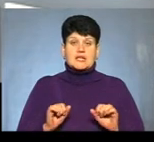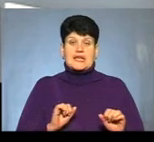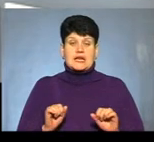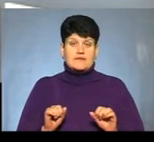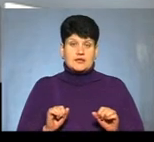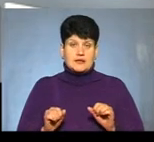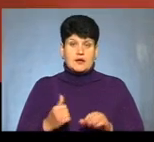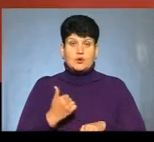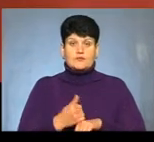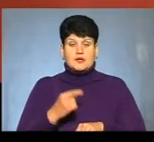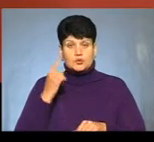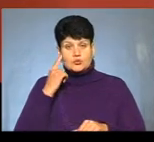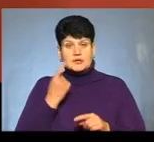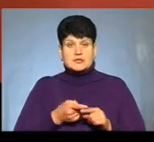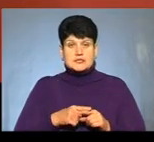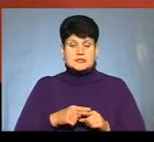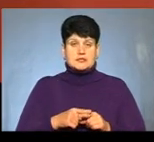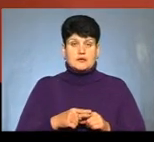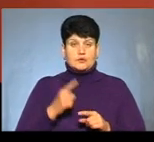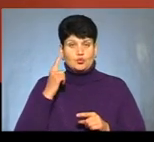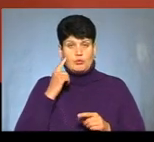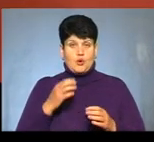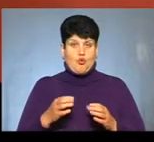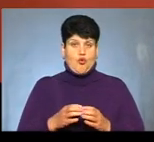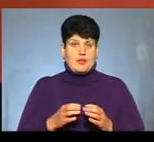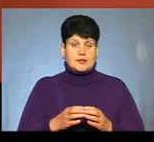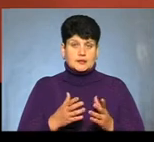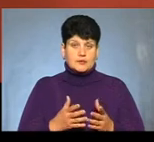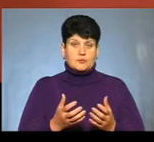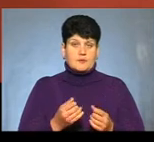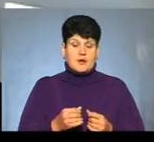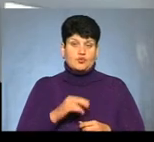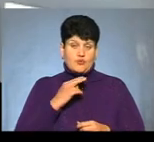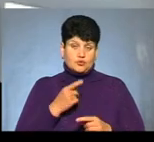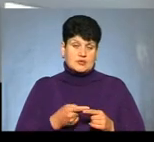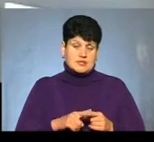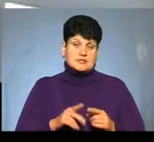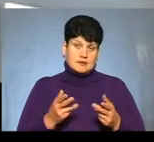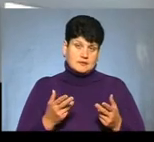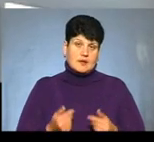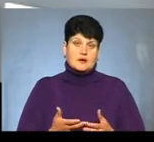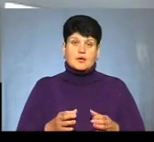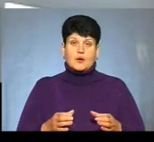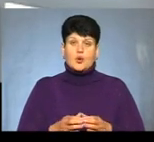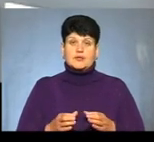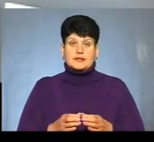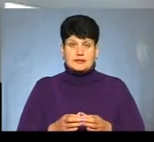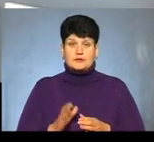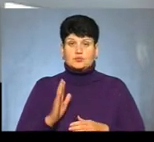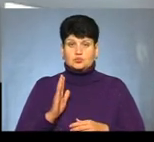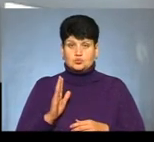комісії вибирають керівника, і основна думка – це думка колективу, береться до уваги. Тоді, я думаю, що це так. І